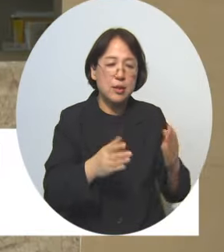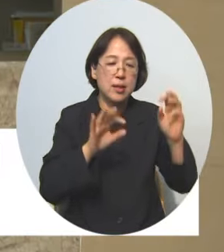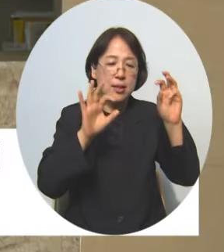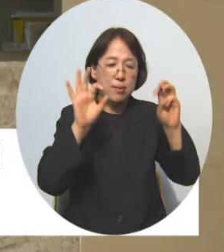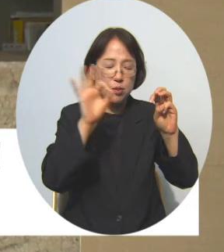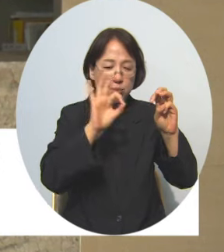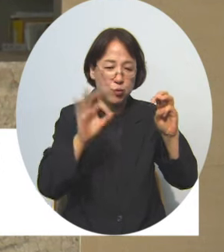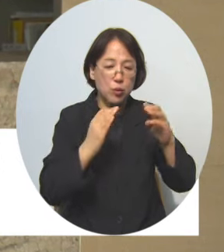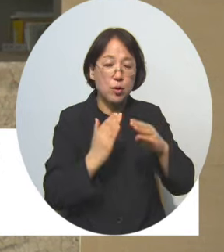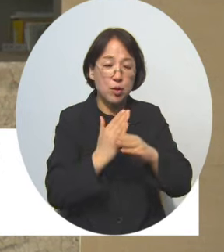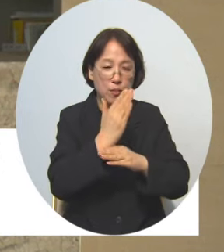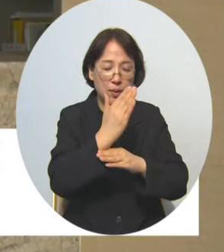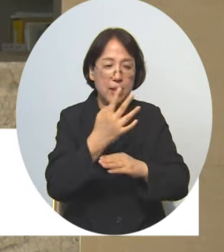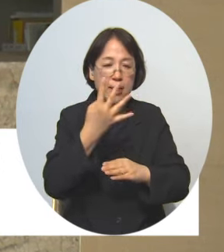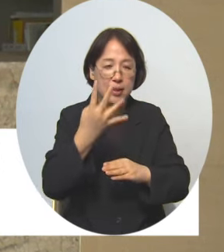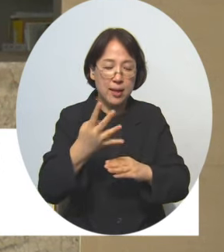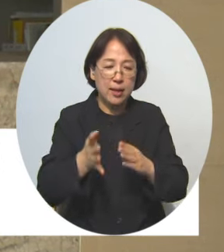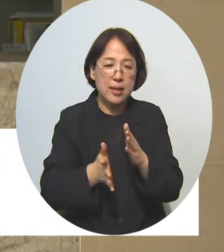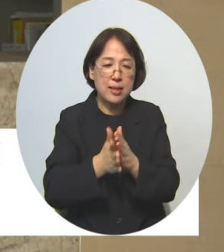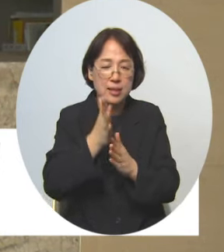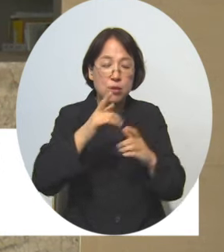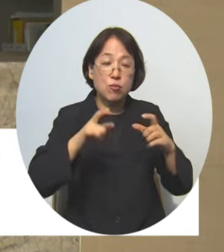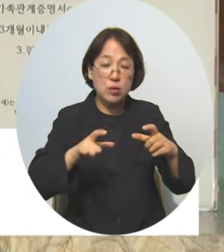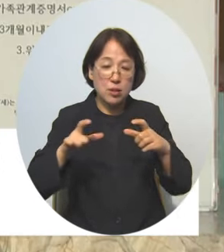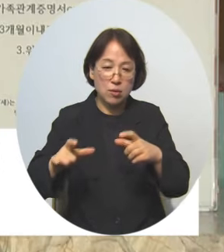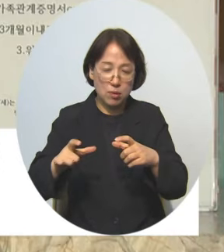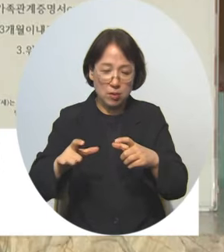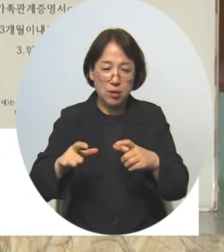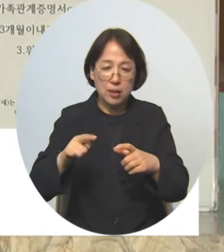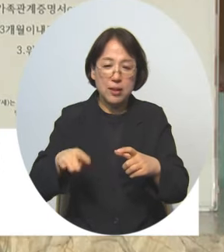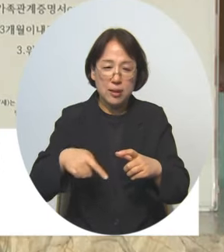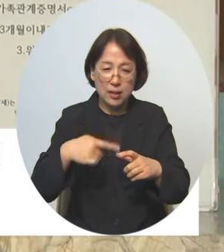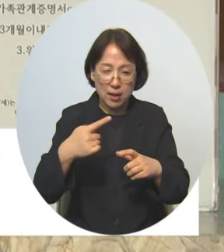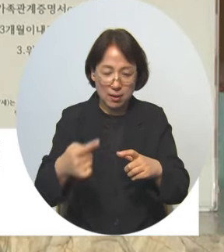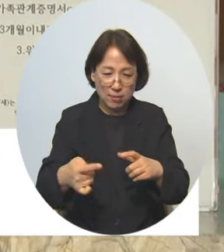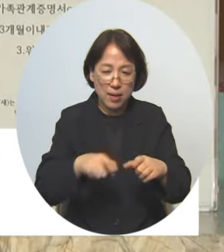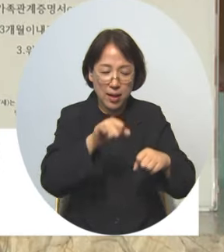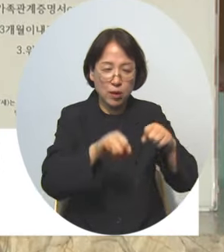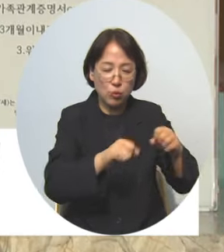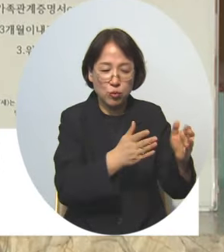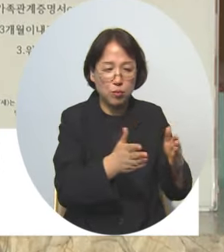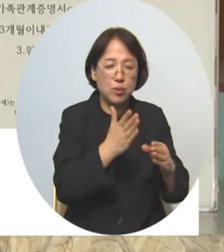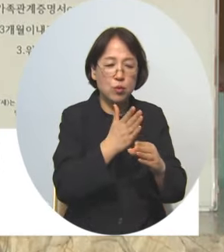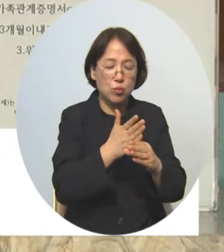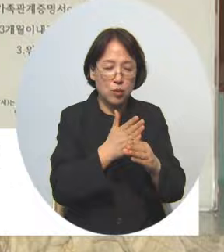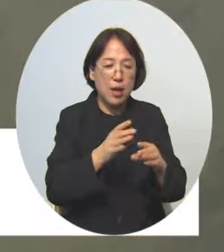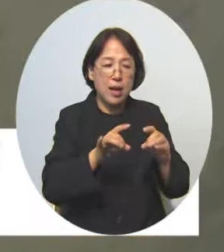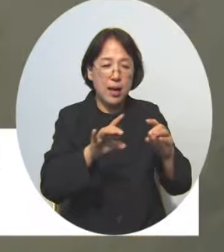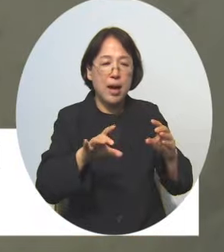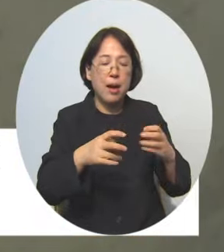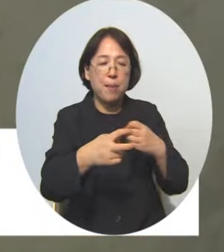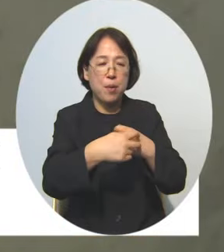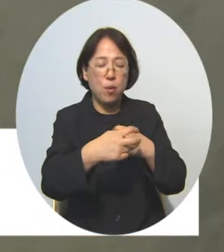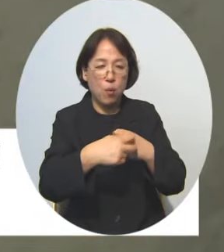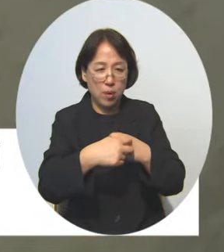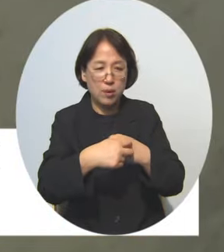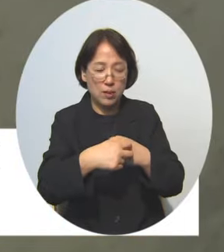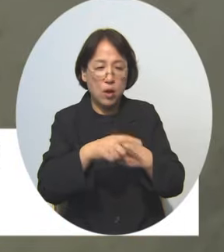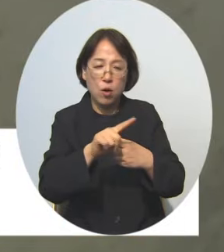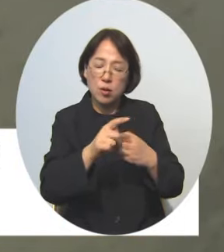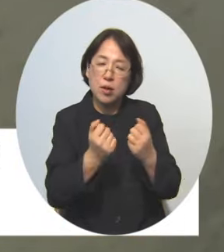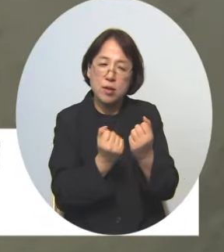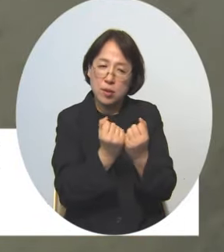시군구는 체증 작업을 마치고 후속 조치를 준비하고 있습니다. 정부는 각 의료기관의 소명 절차를 거치고 업무